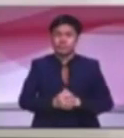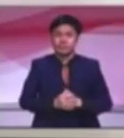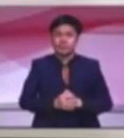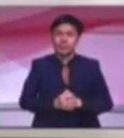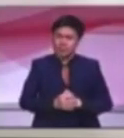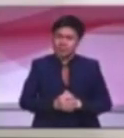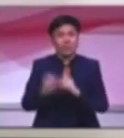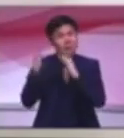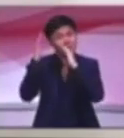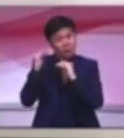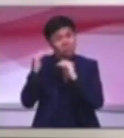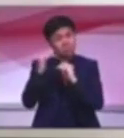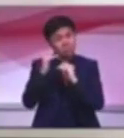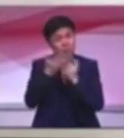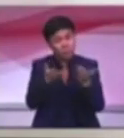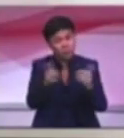rakyat